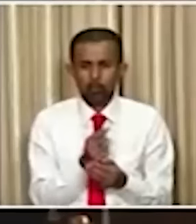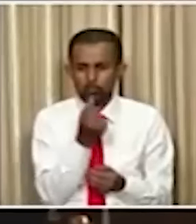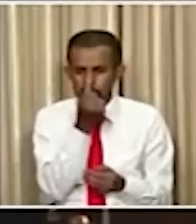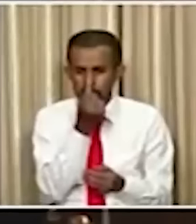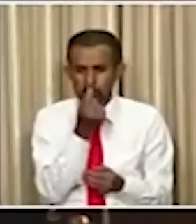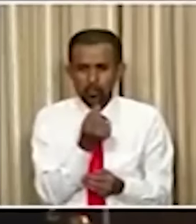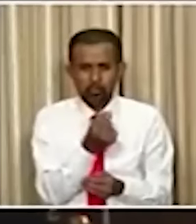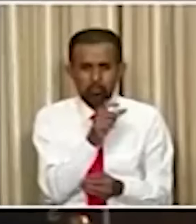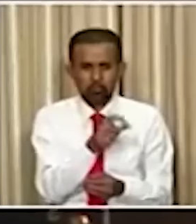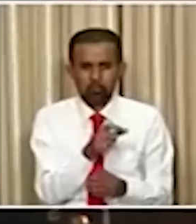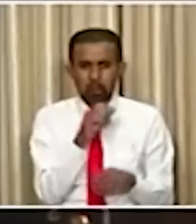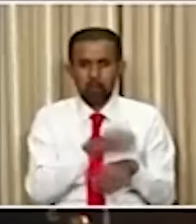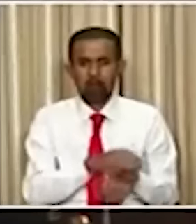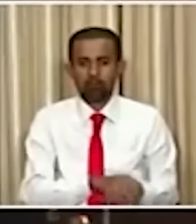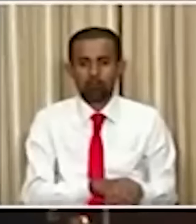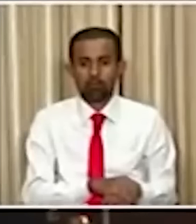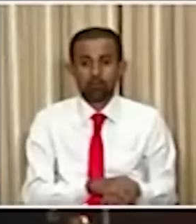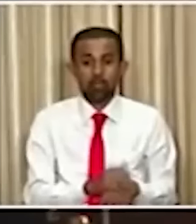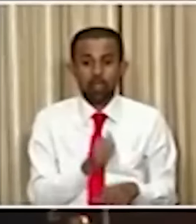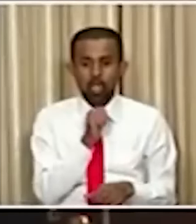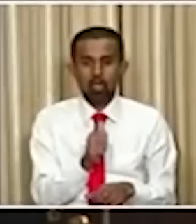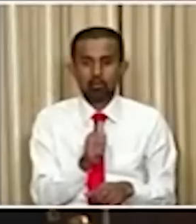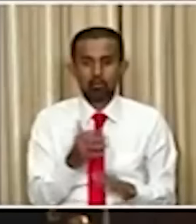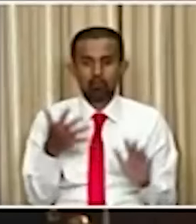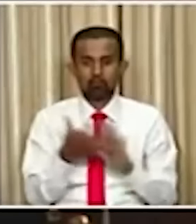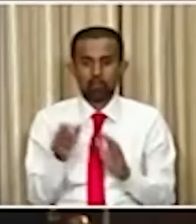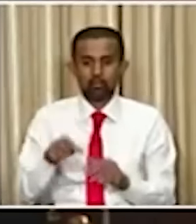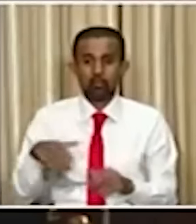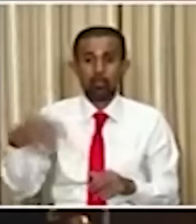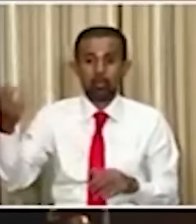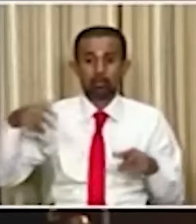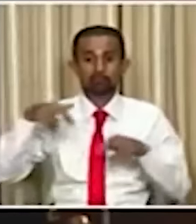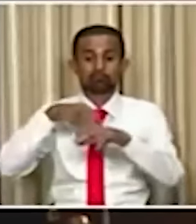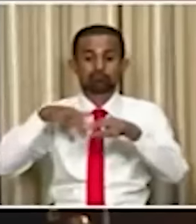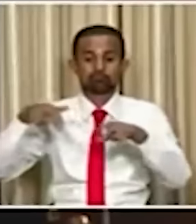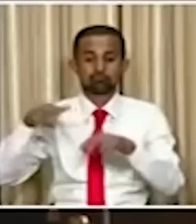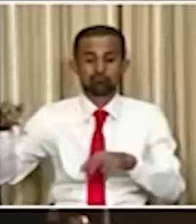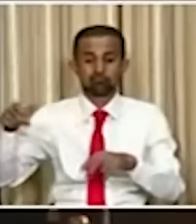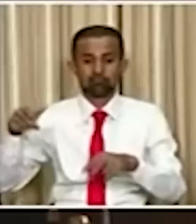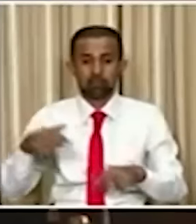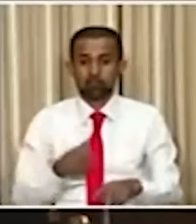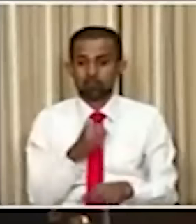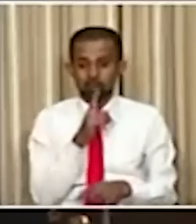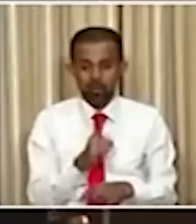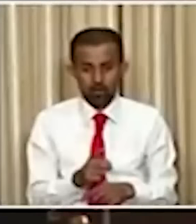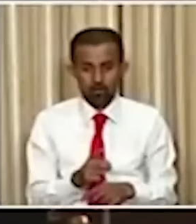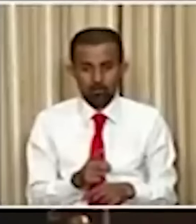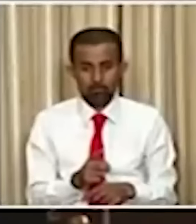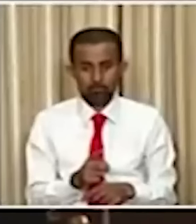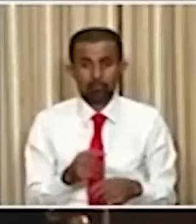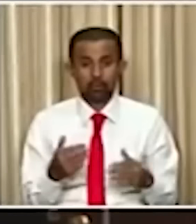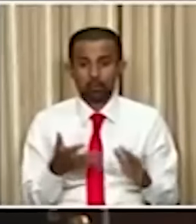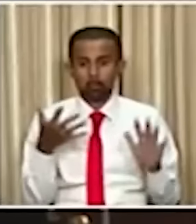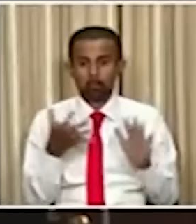Halma Sola Laturanova. Have a Vitigaru Tamat Nidale Innova, Elsapigian Vakateak, Mea Apara,